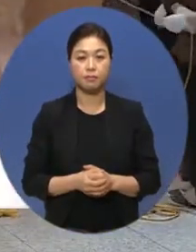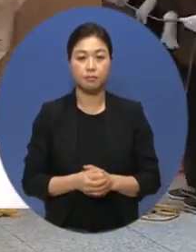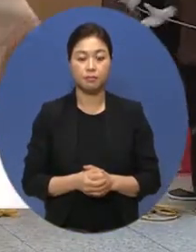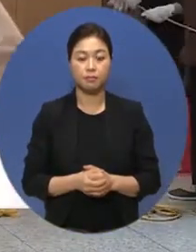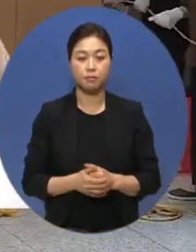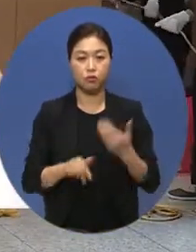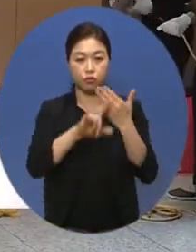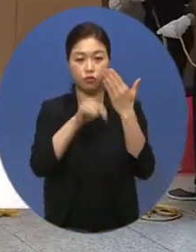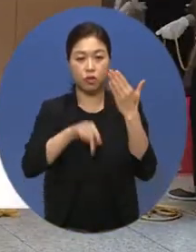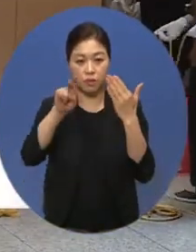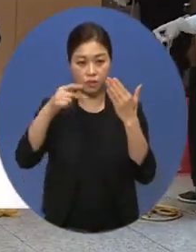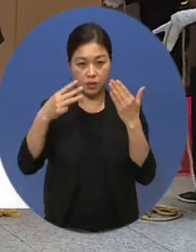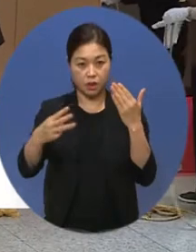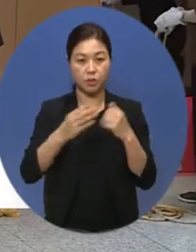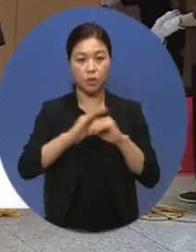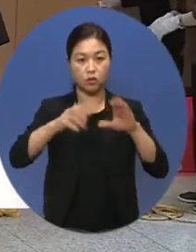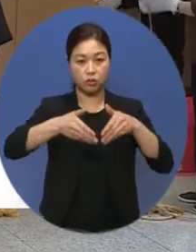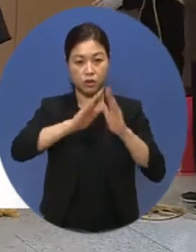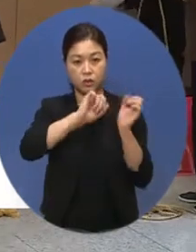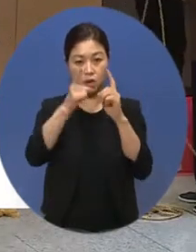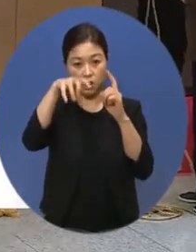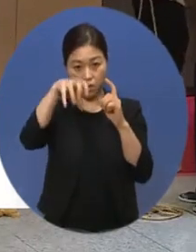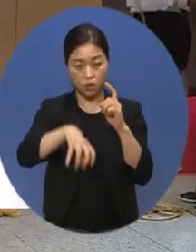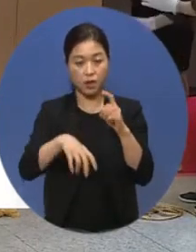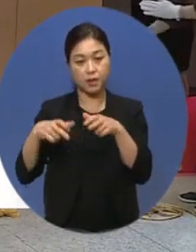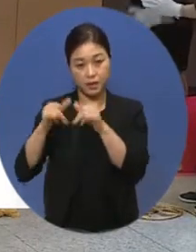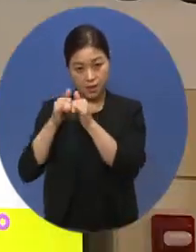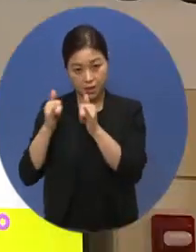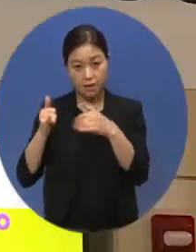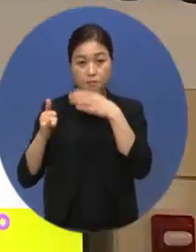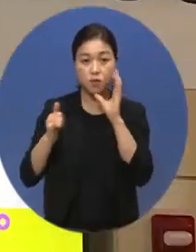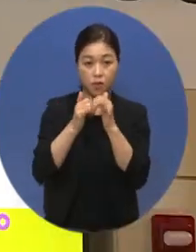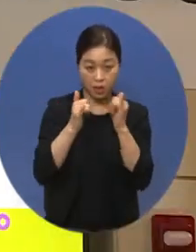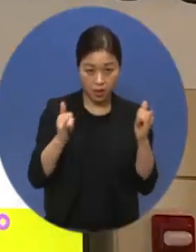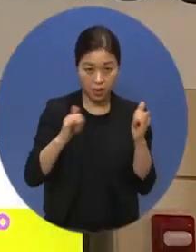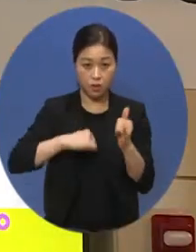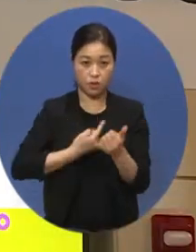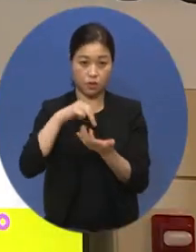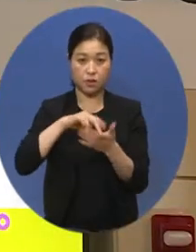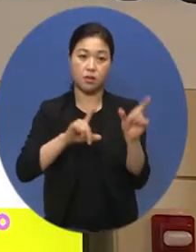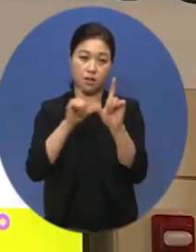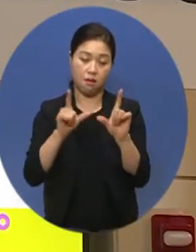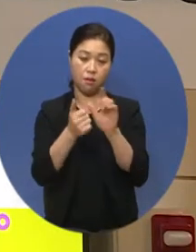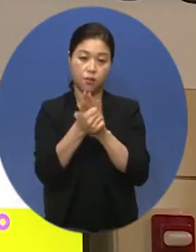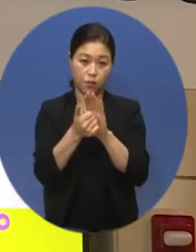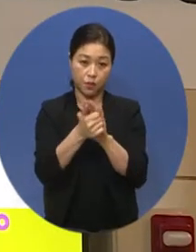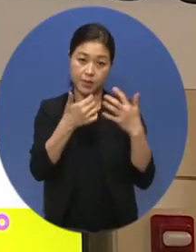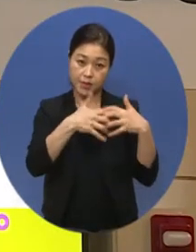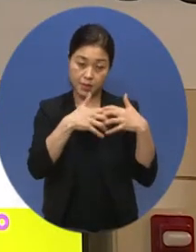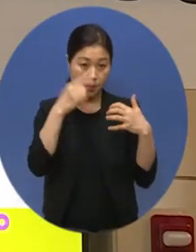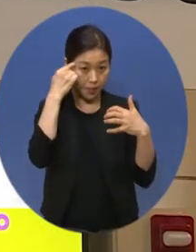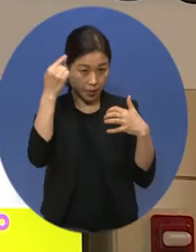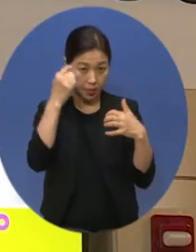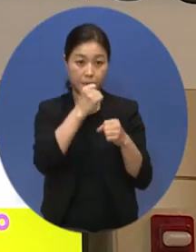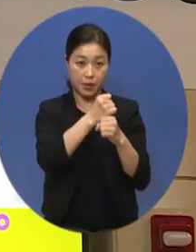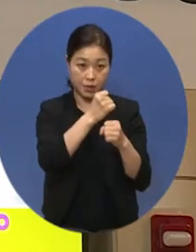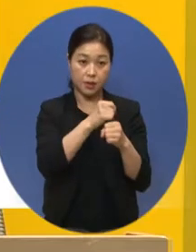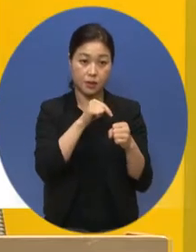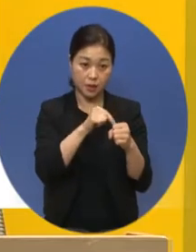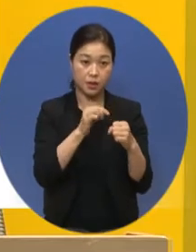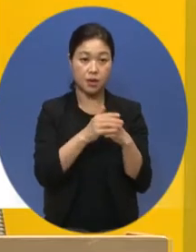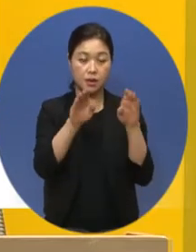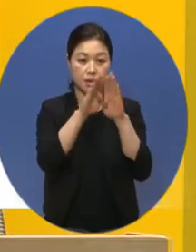지난 23일 국립재활원은 장애인과 노인들의 독립적인 생활을 돕는 보조기기를 개발하는